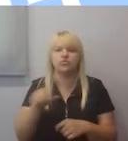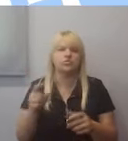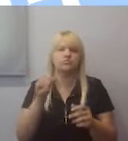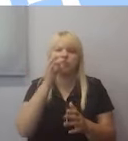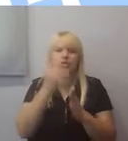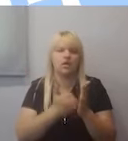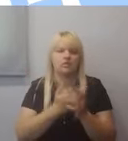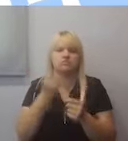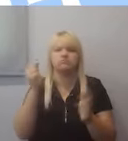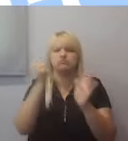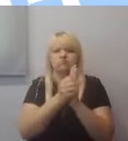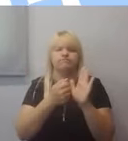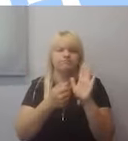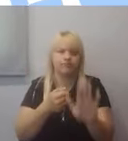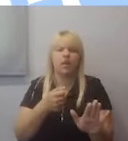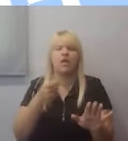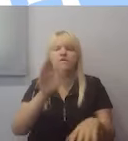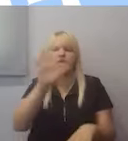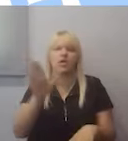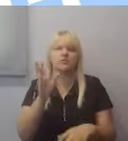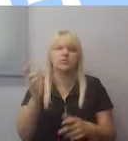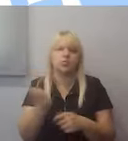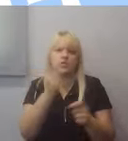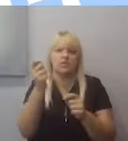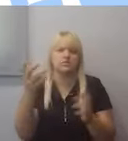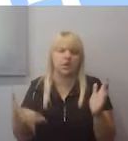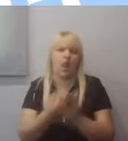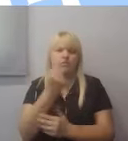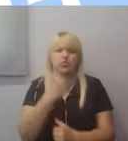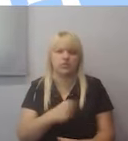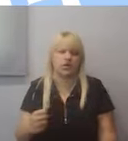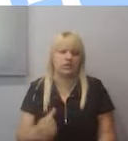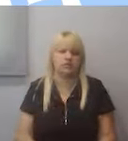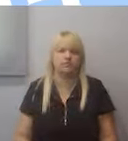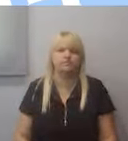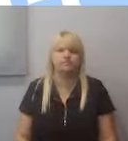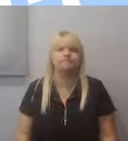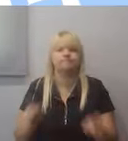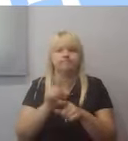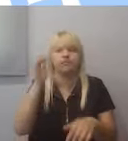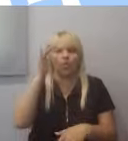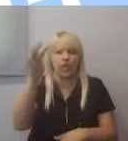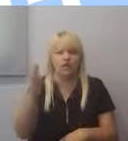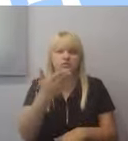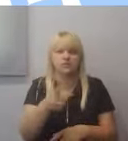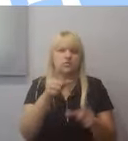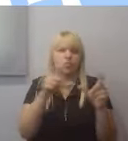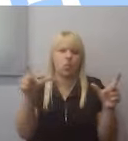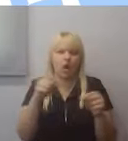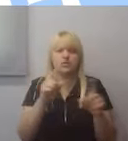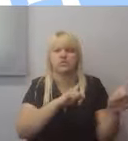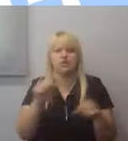valsts ugunsdzēsības glābšanas dienestā nu lūk un re kur ir tas potenciāls šīs ir skolas administrācija